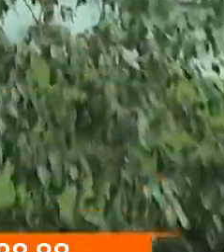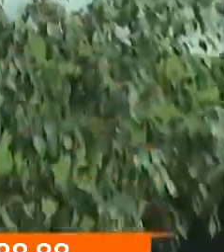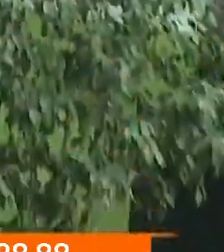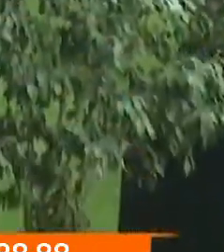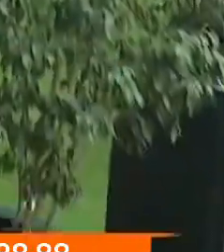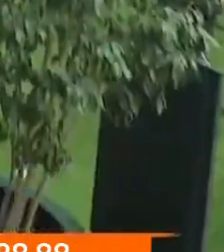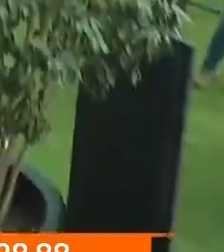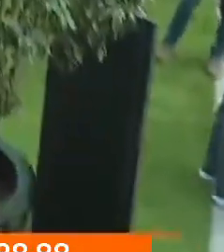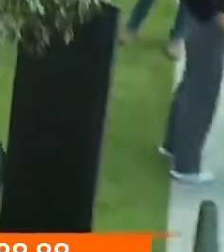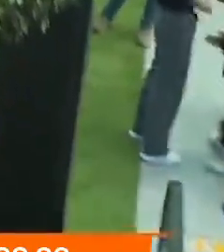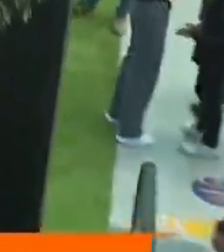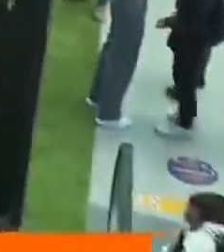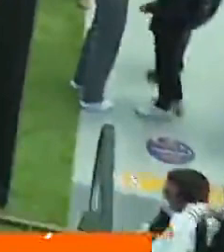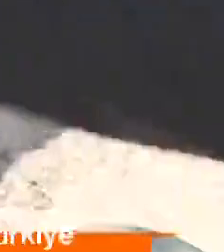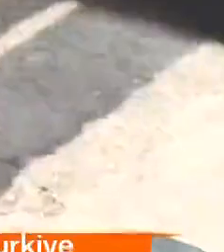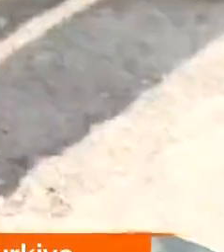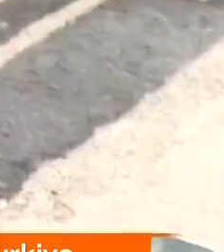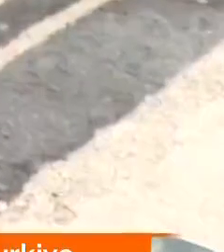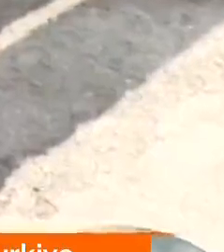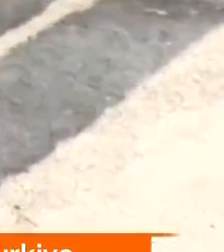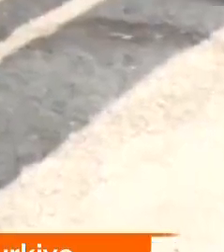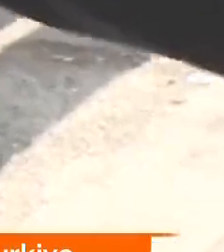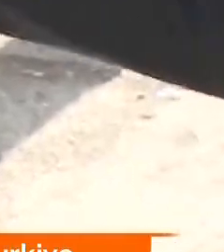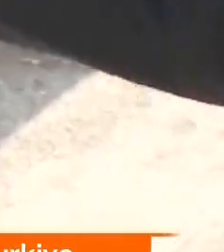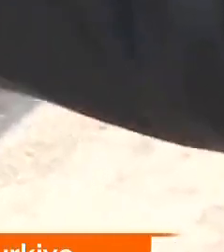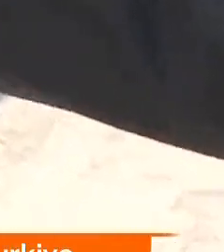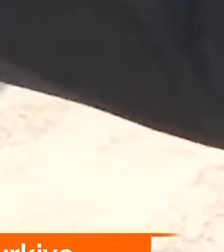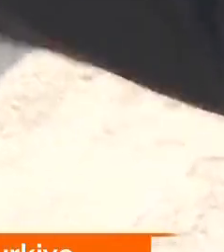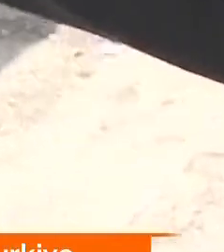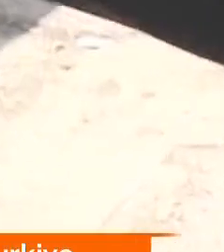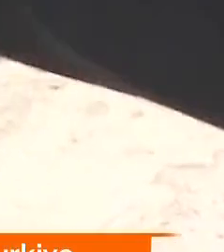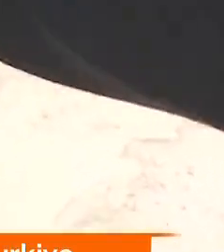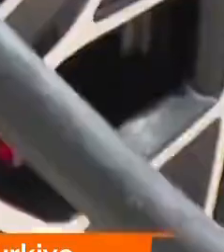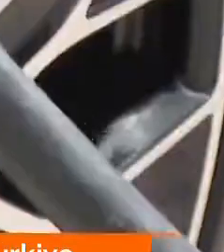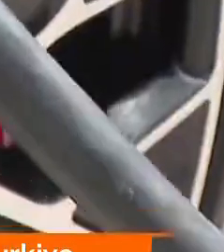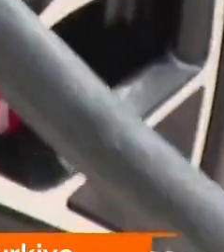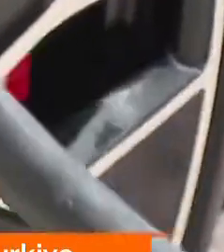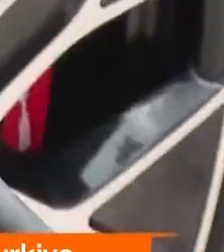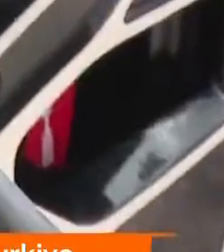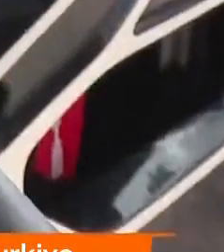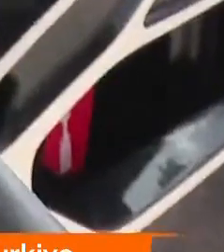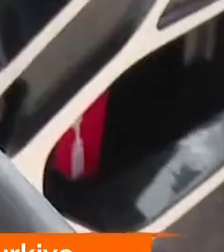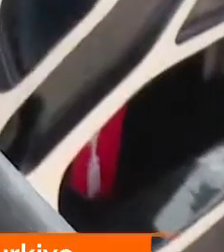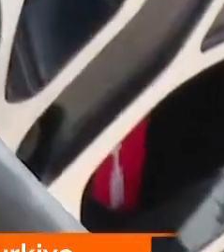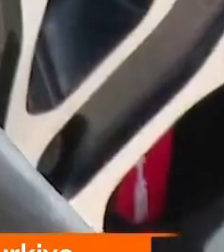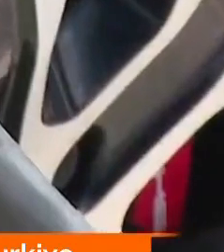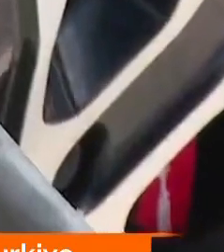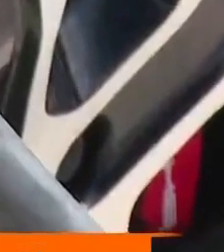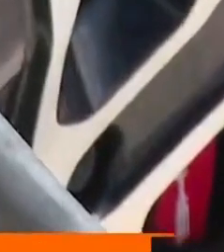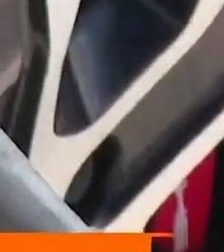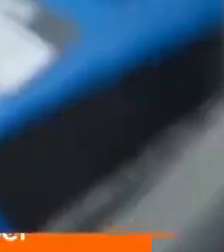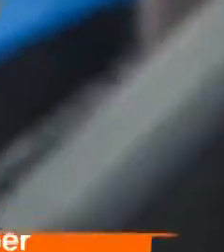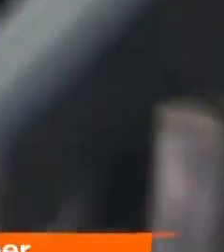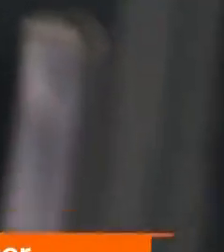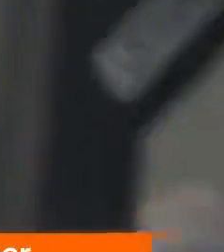elektrikli araçların şarj istasyonları ya da teknolojik altyapı yatırımları için hibe ve destek alabilecek. Ayrıntılar birazdan ATV Ana